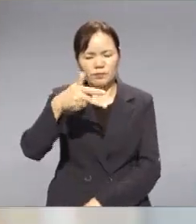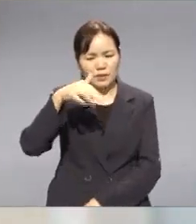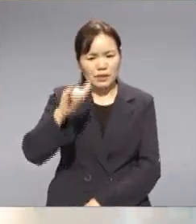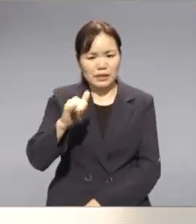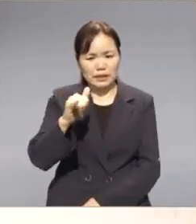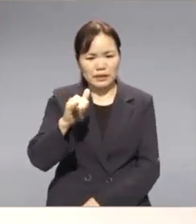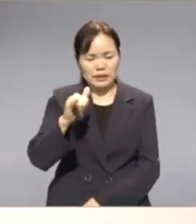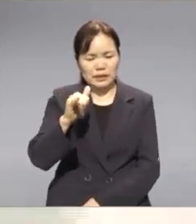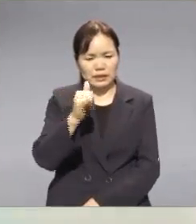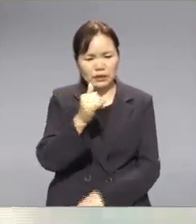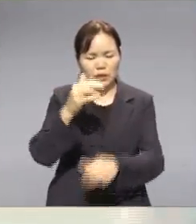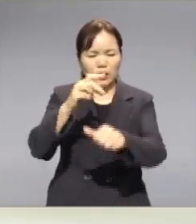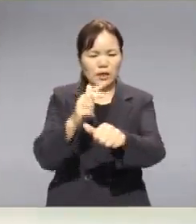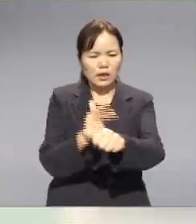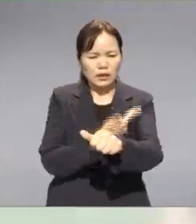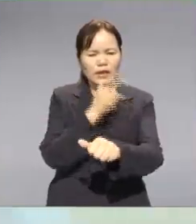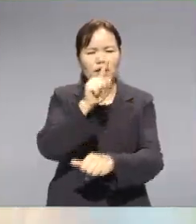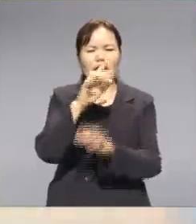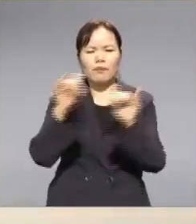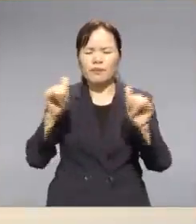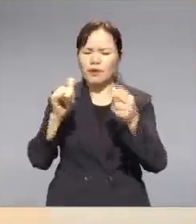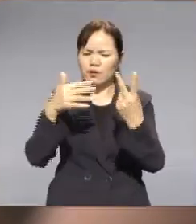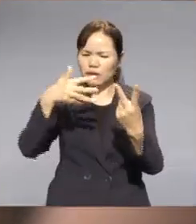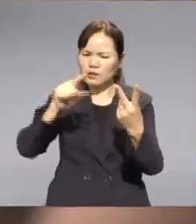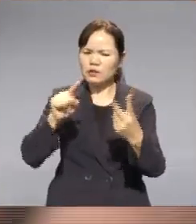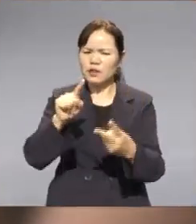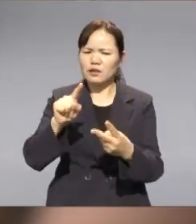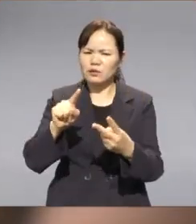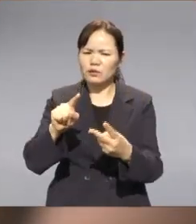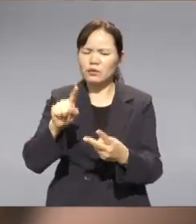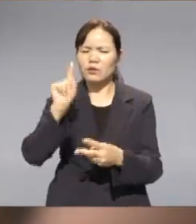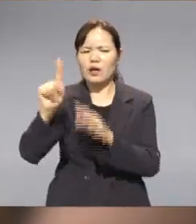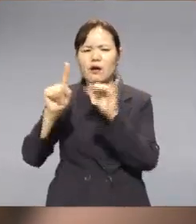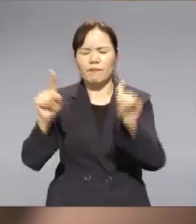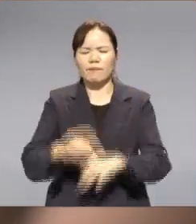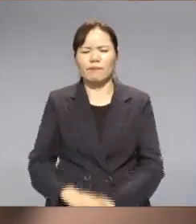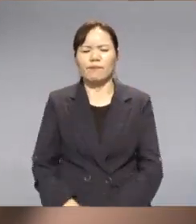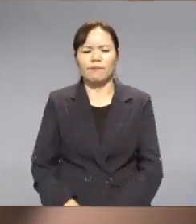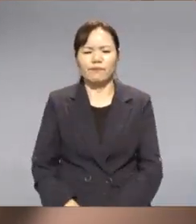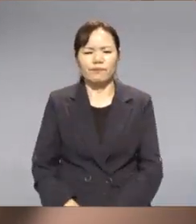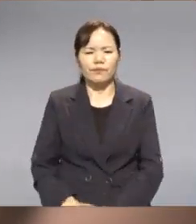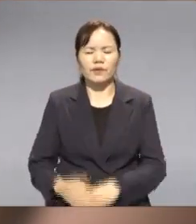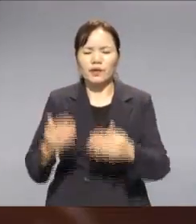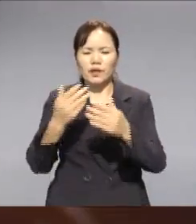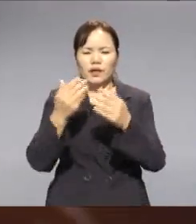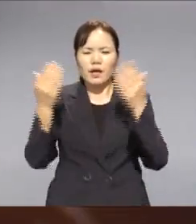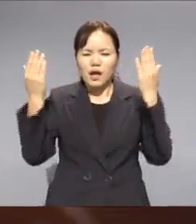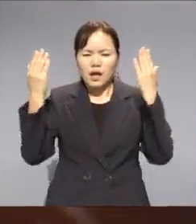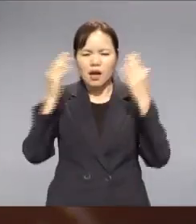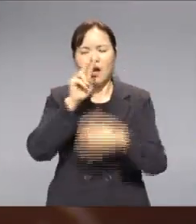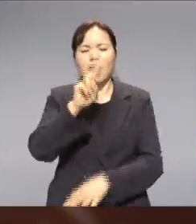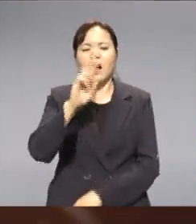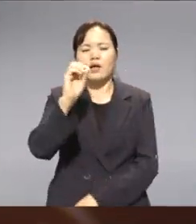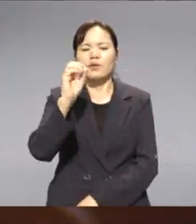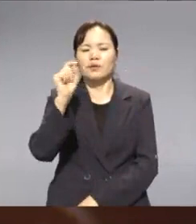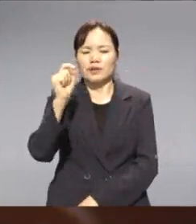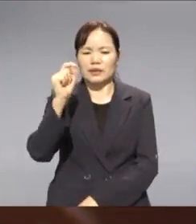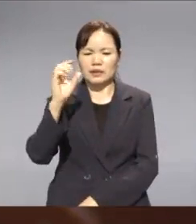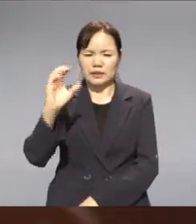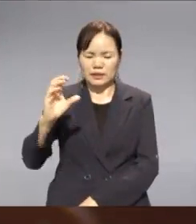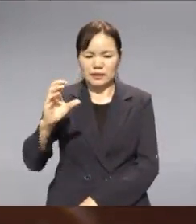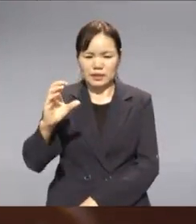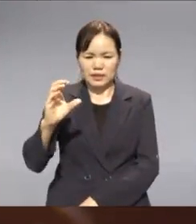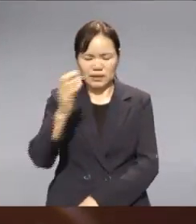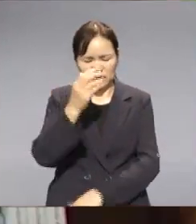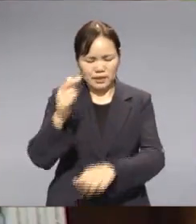1차는 1명, 2차도 10명에 불과했습니다. 학군 출신 준장 진급자가 매년 10명 미만에 그치는